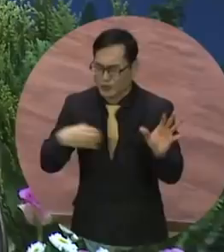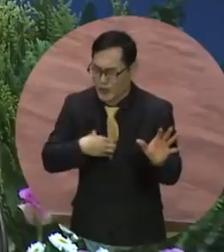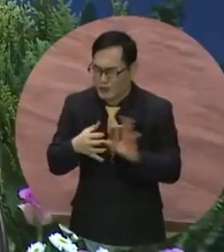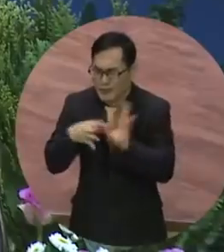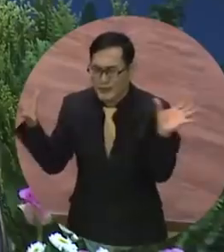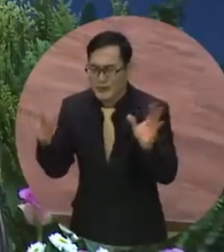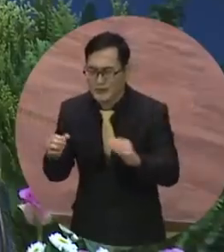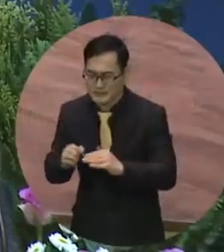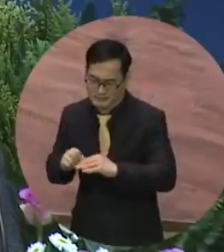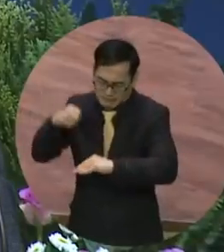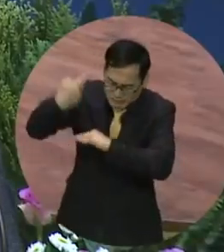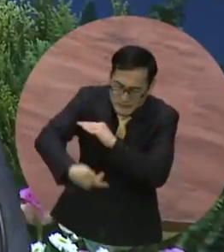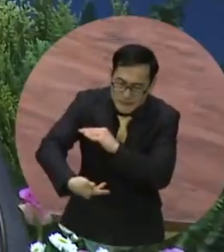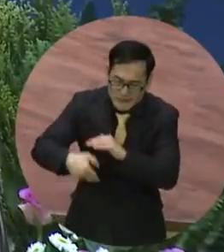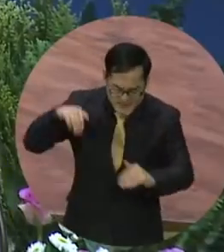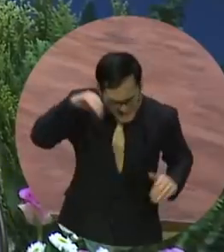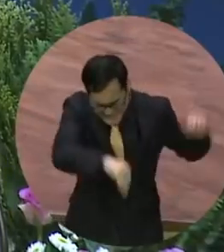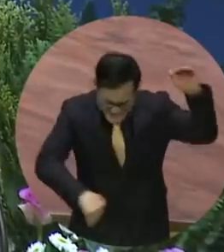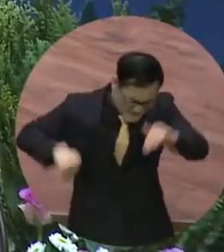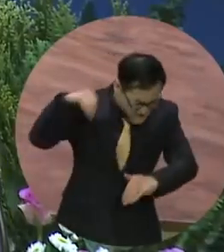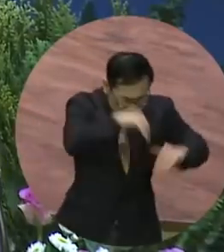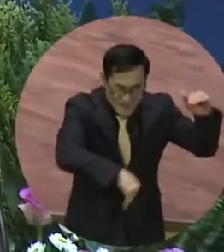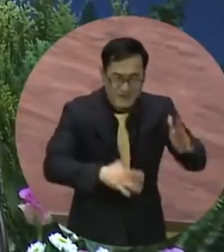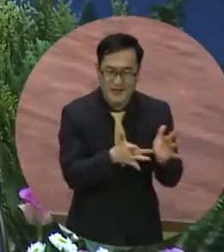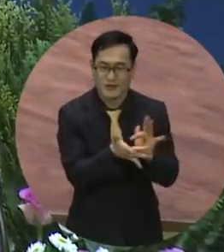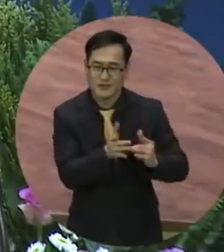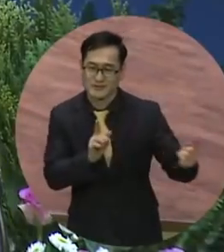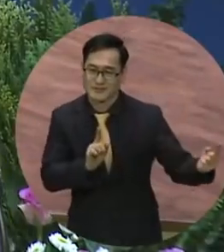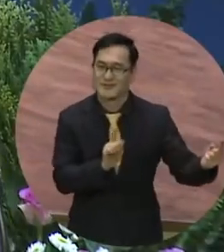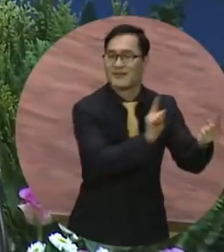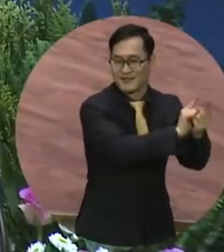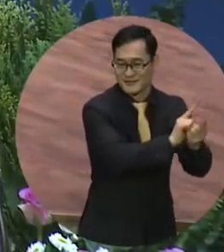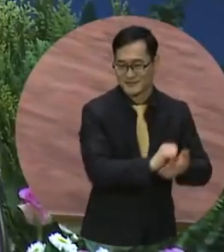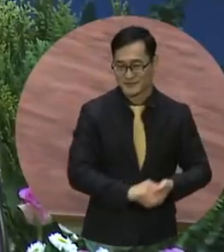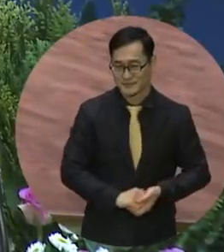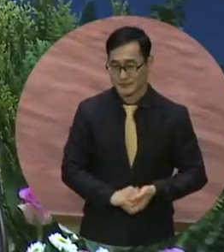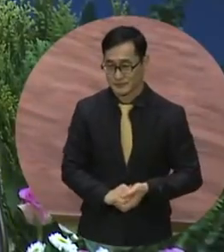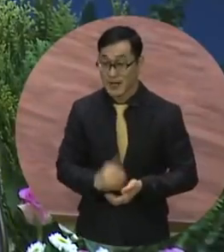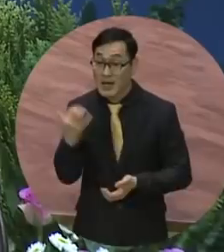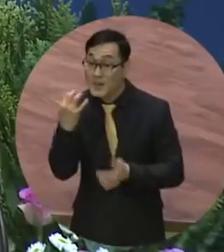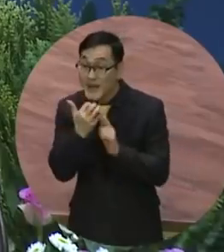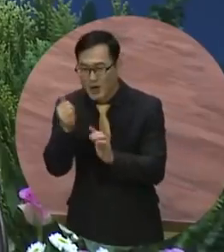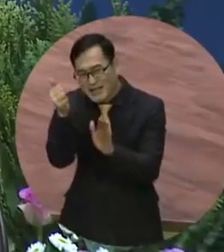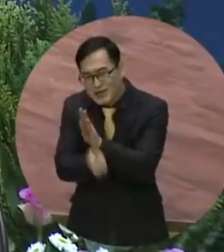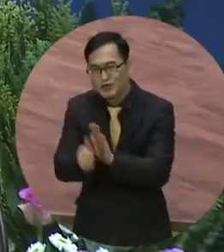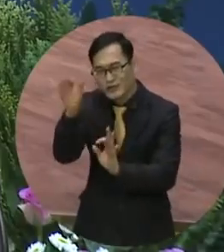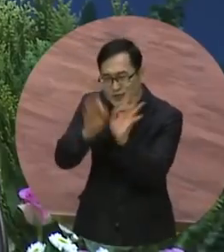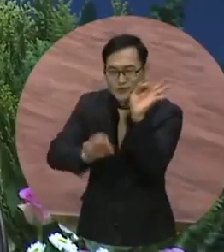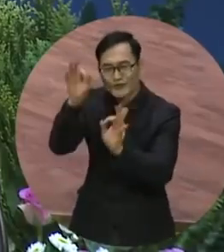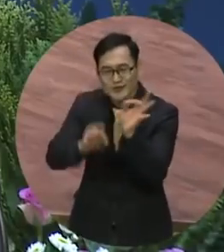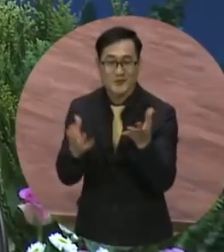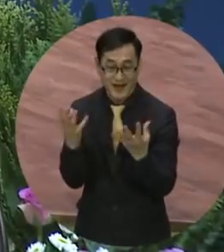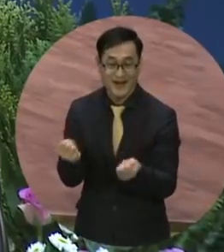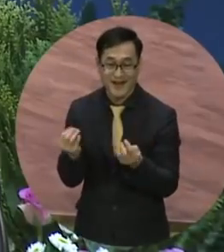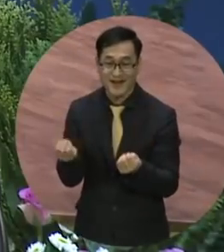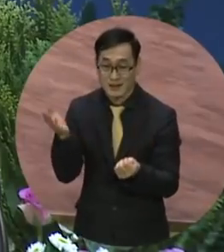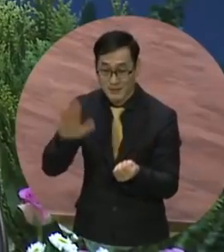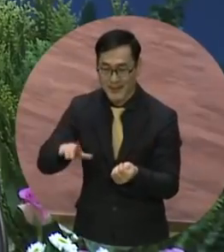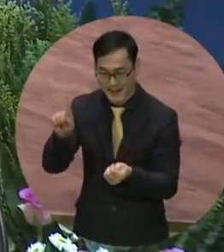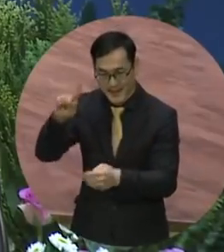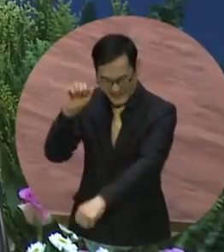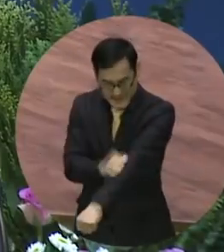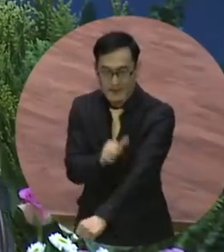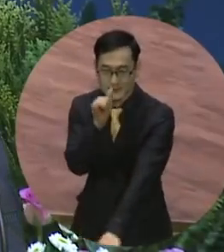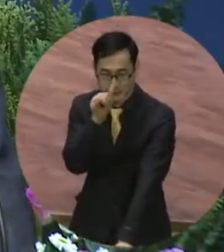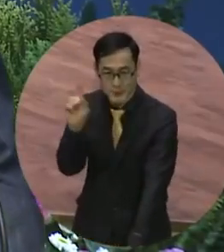그냥 뛰어내려. 이 베드로가요, 실수가 많고 좌출우돌하는 성격이지만 한 가지